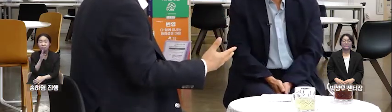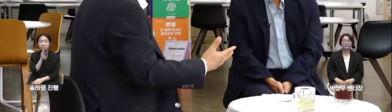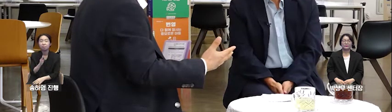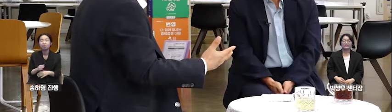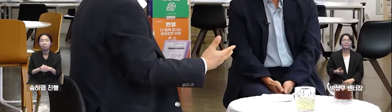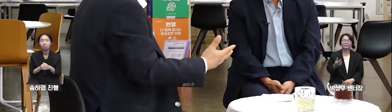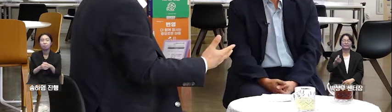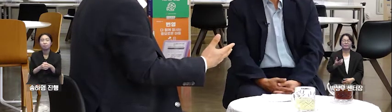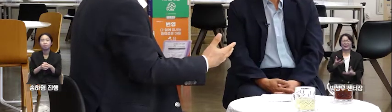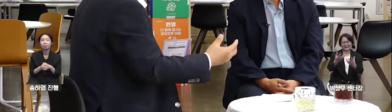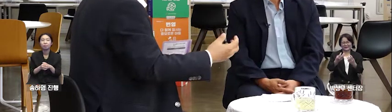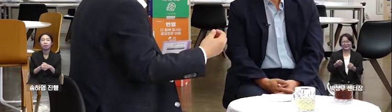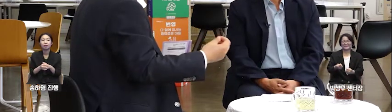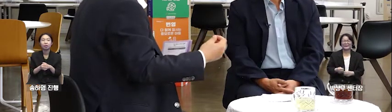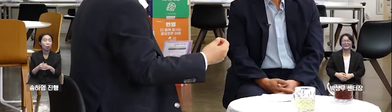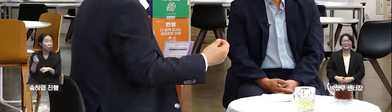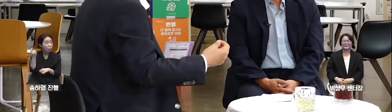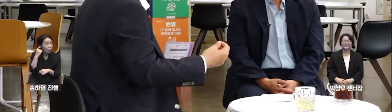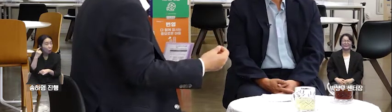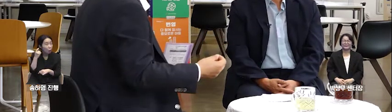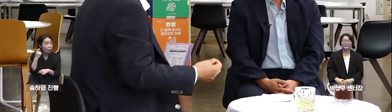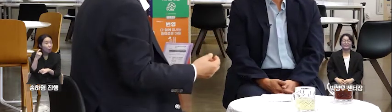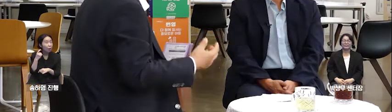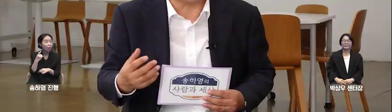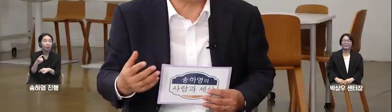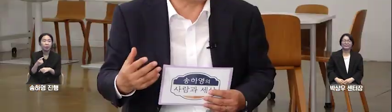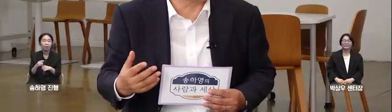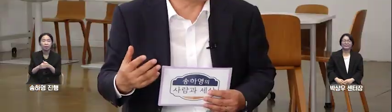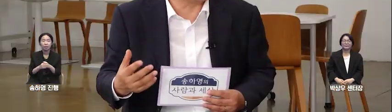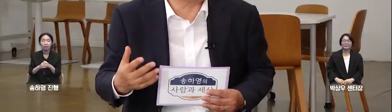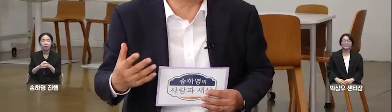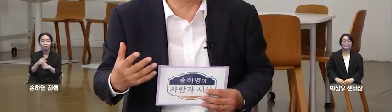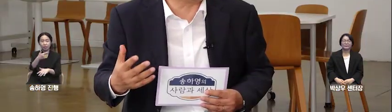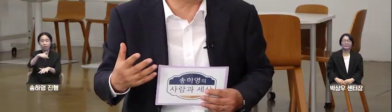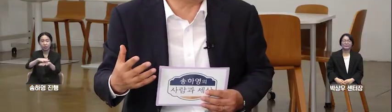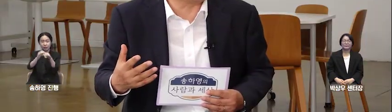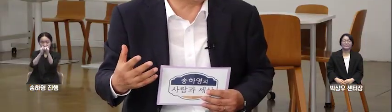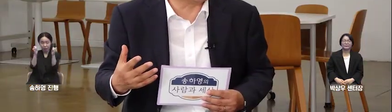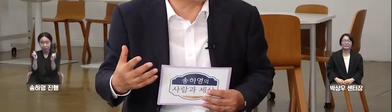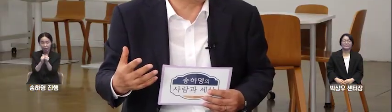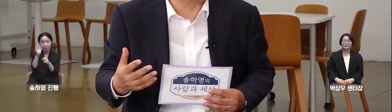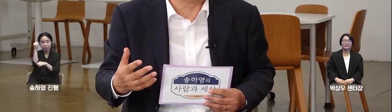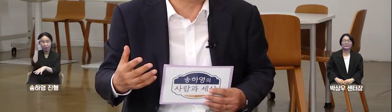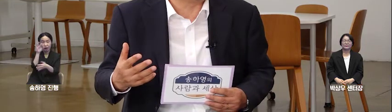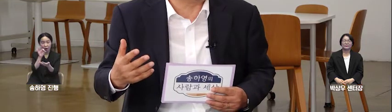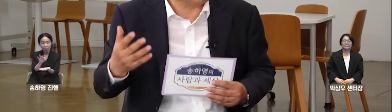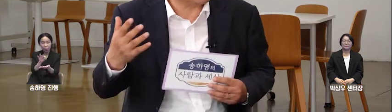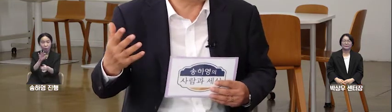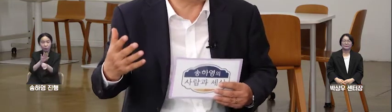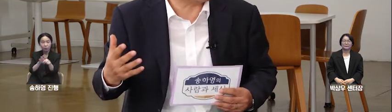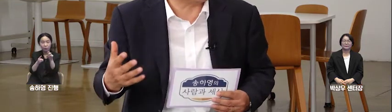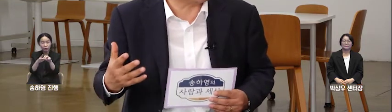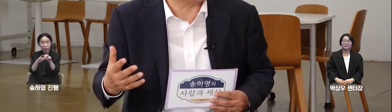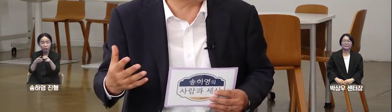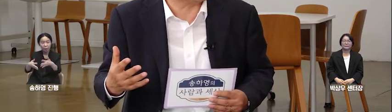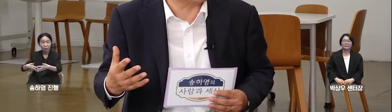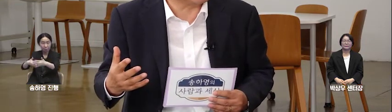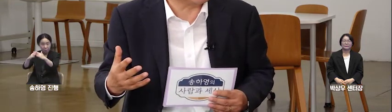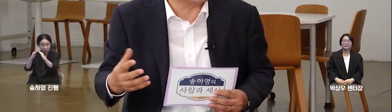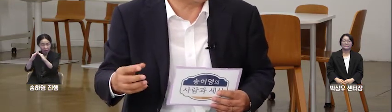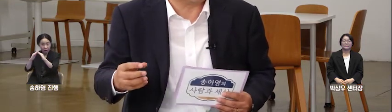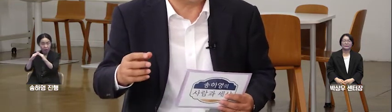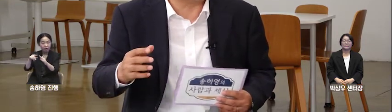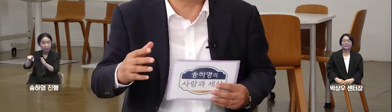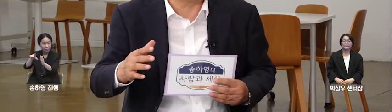있습니다. 그리고 소식을 들어보니까 대전광역 사회적 자본지원센터가 훌륭한 뜻으로 잘